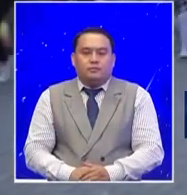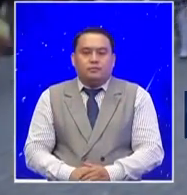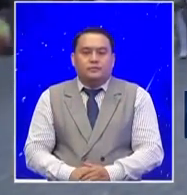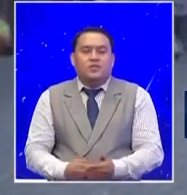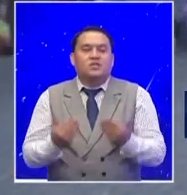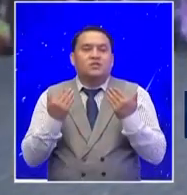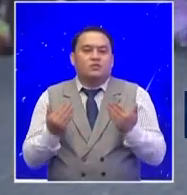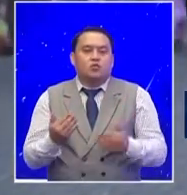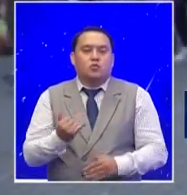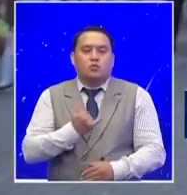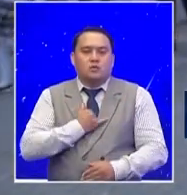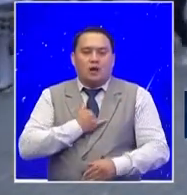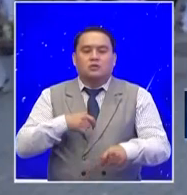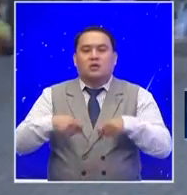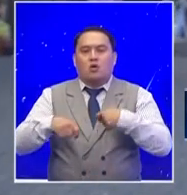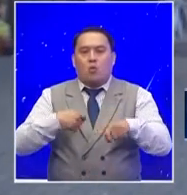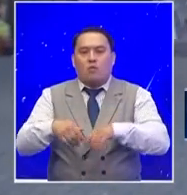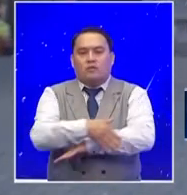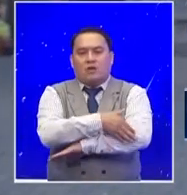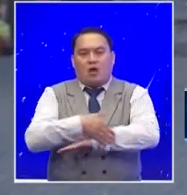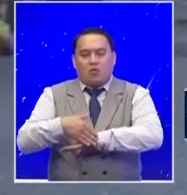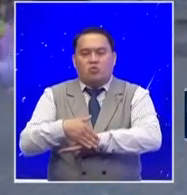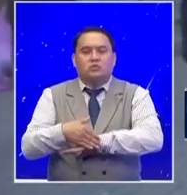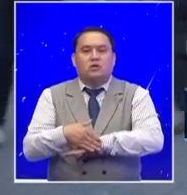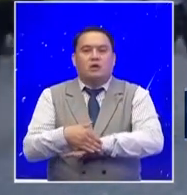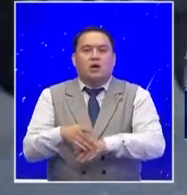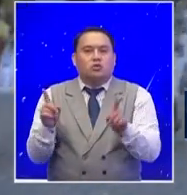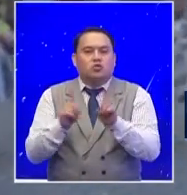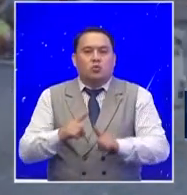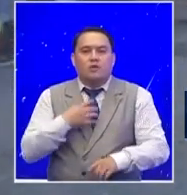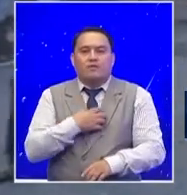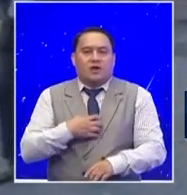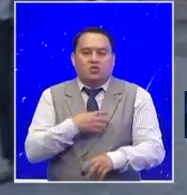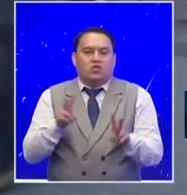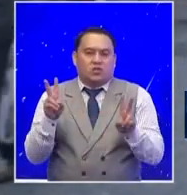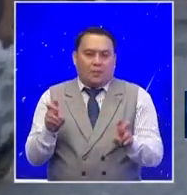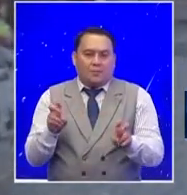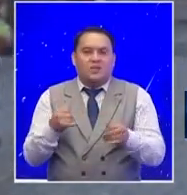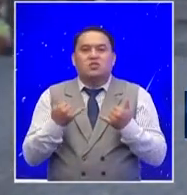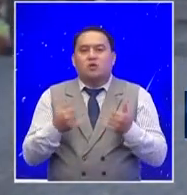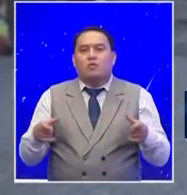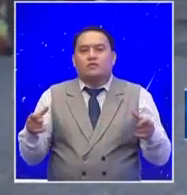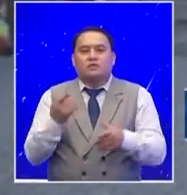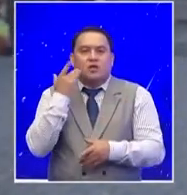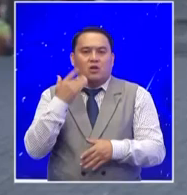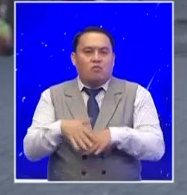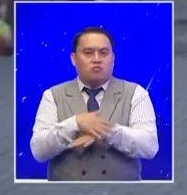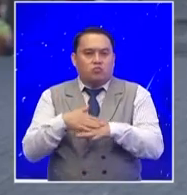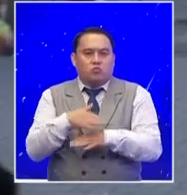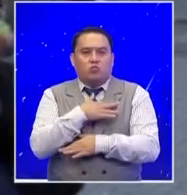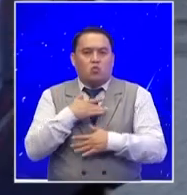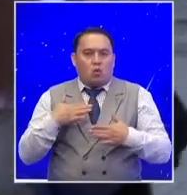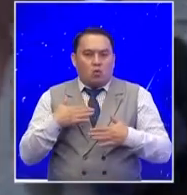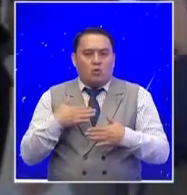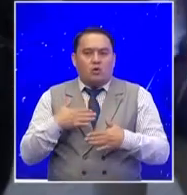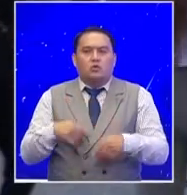На сегодняшний день вопрос стихийной торговли в неустановленных местах держится на особом контроле. Сейчас, в период карантина, здесь всегда большое скопление людей. Это